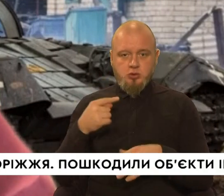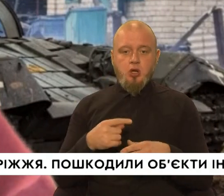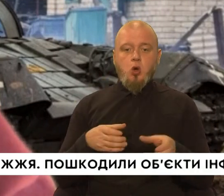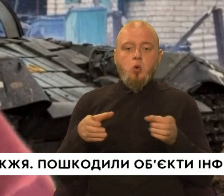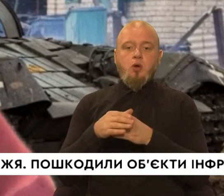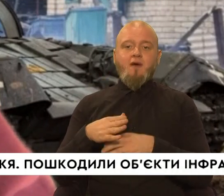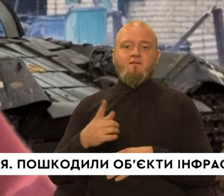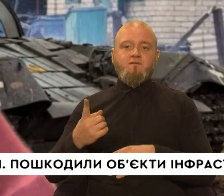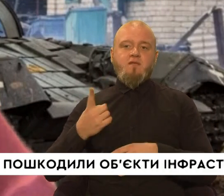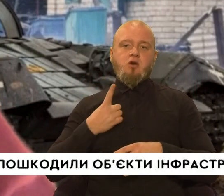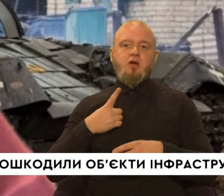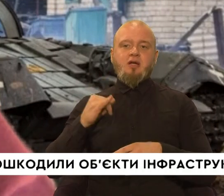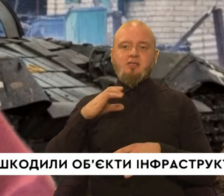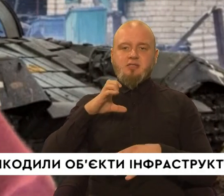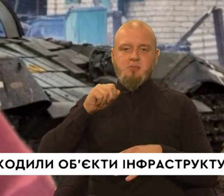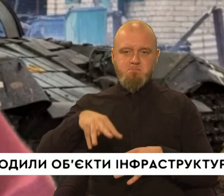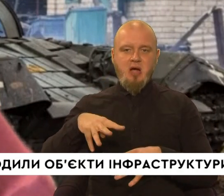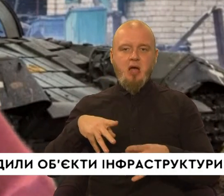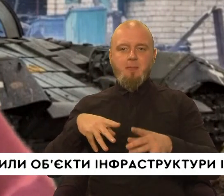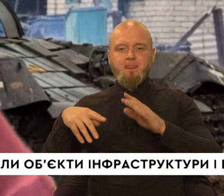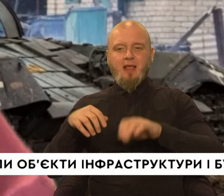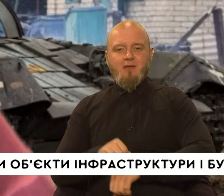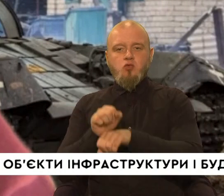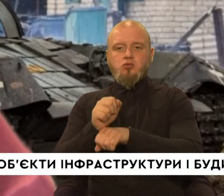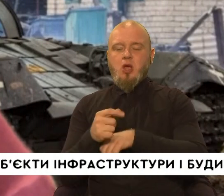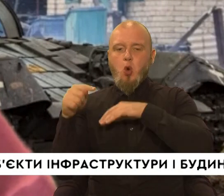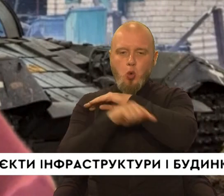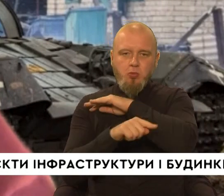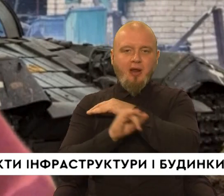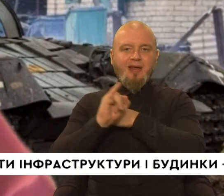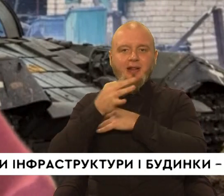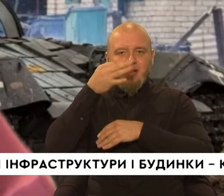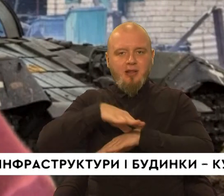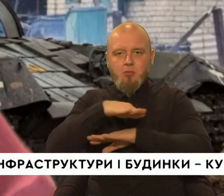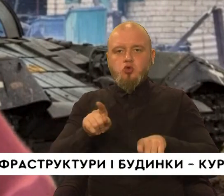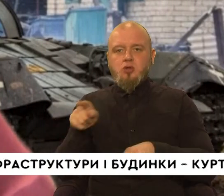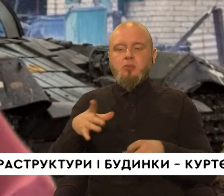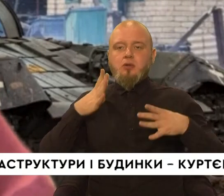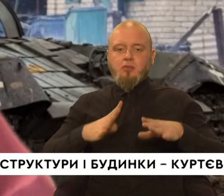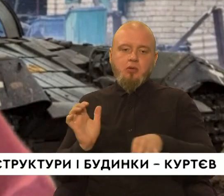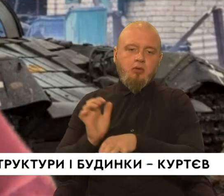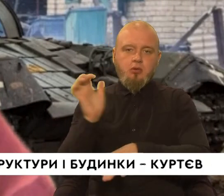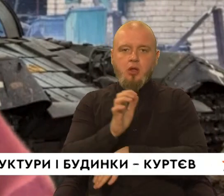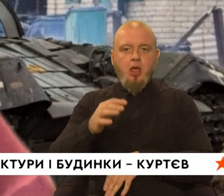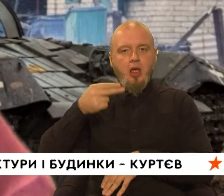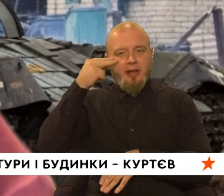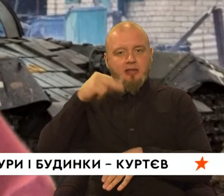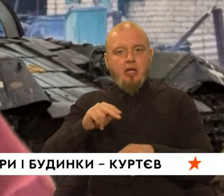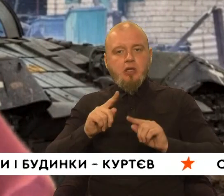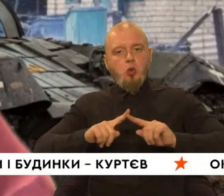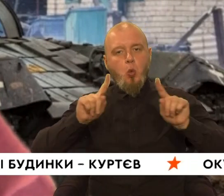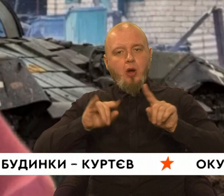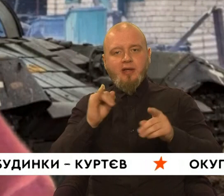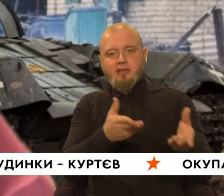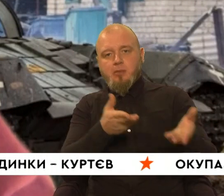вартових Ісламської революції настільки корумпований і настільки некомпетентний, що йому довелося імпортувати китайські ноу-хау і